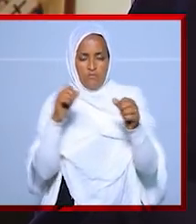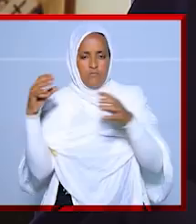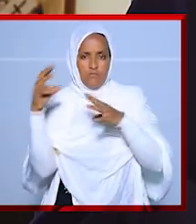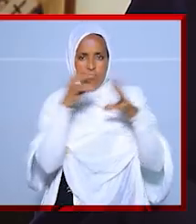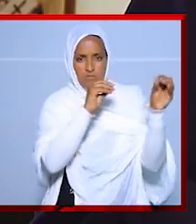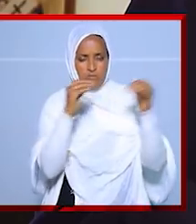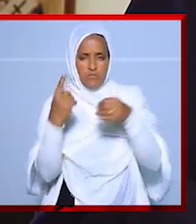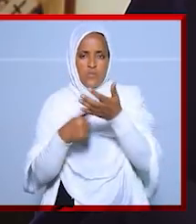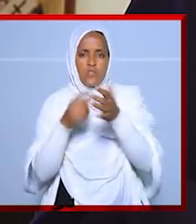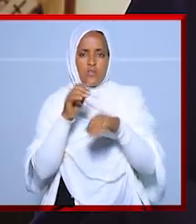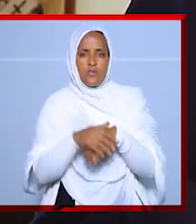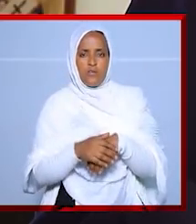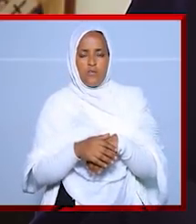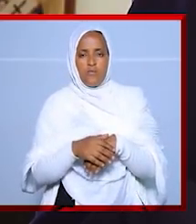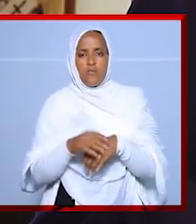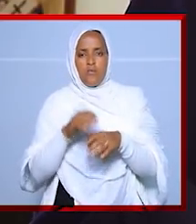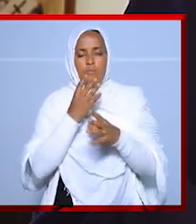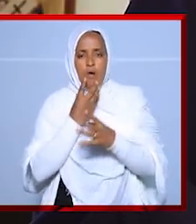ክርክሮችን